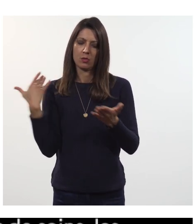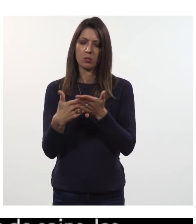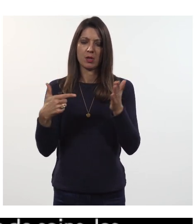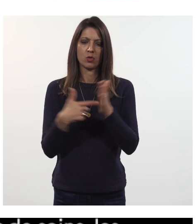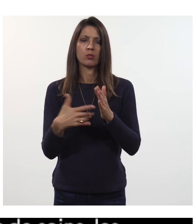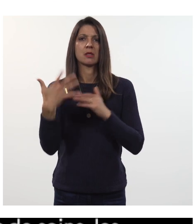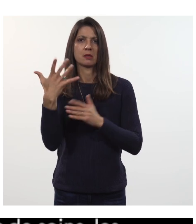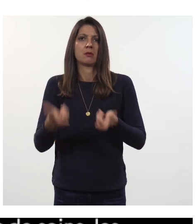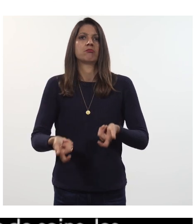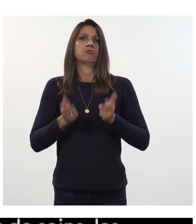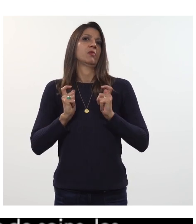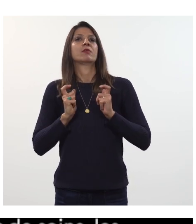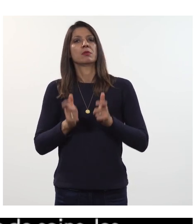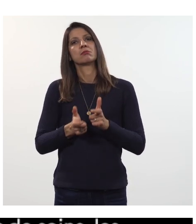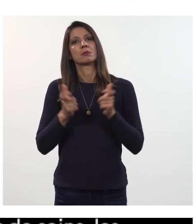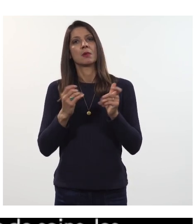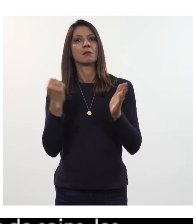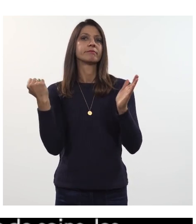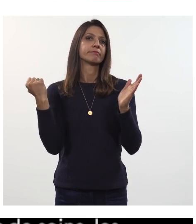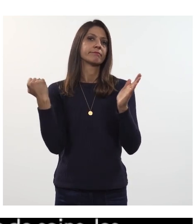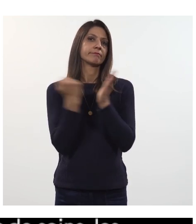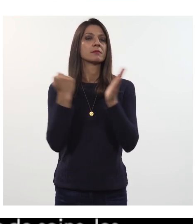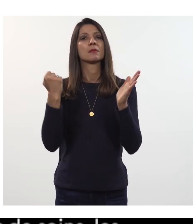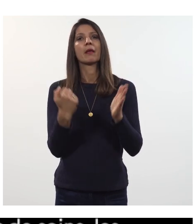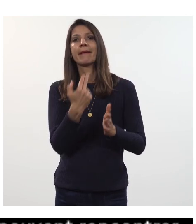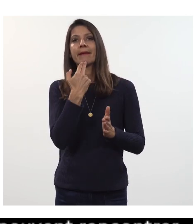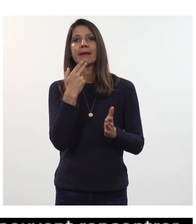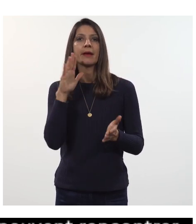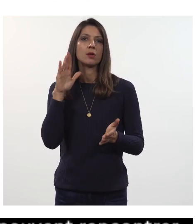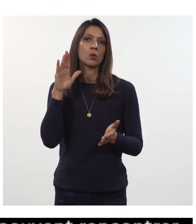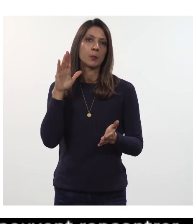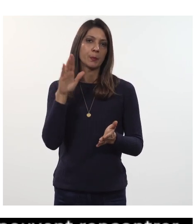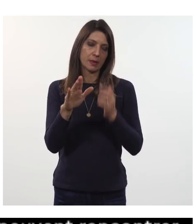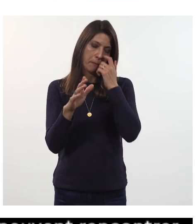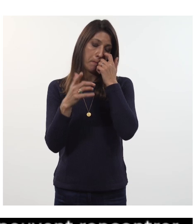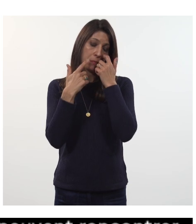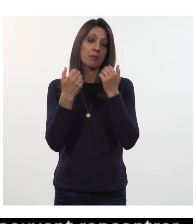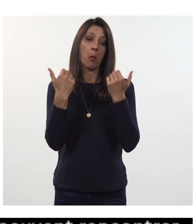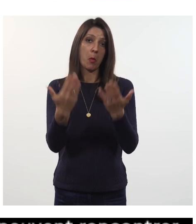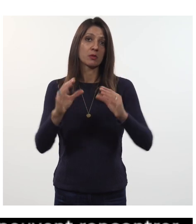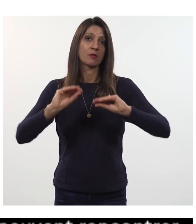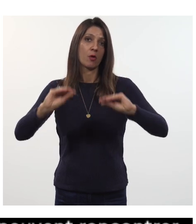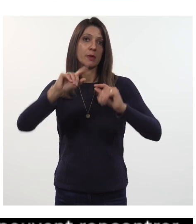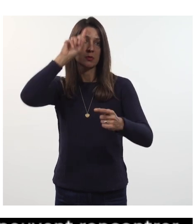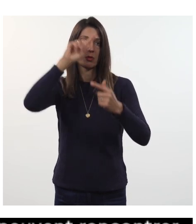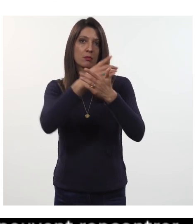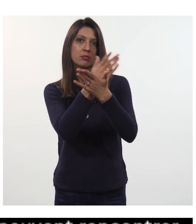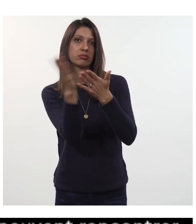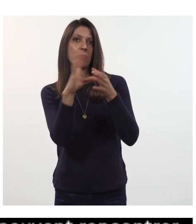2005 certifié Calliope. Donc, on est amené à dispenser des formations sur différents thèmes relatifs à